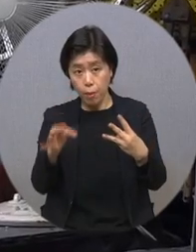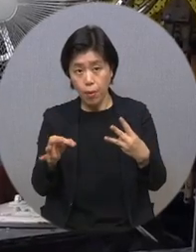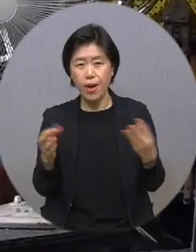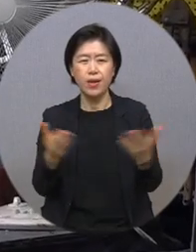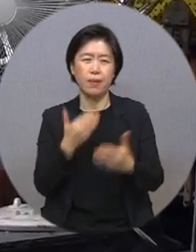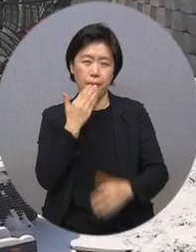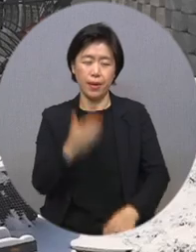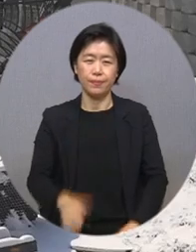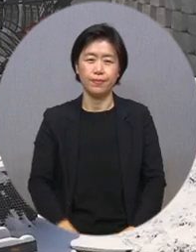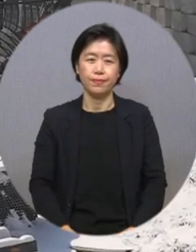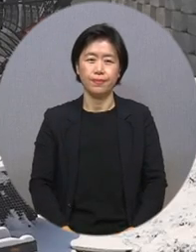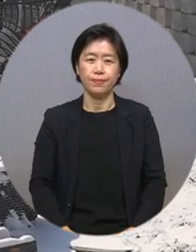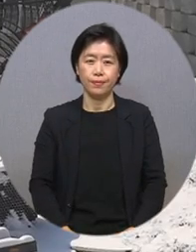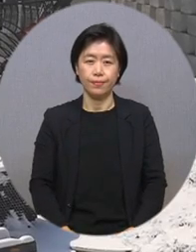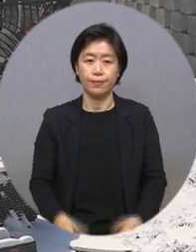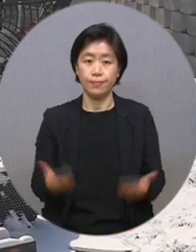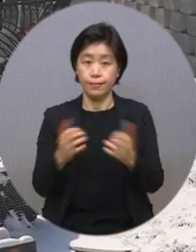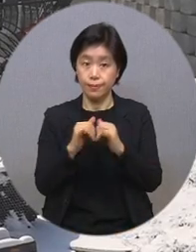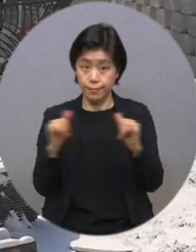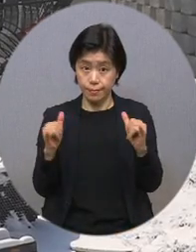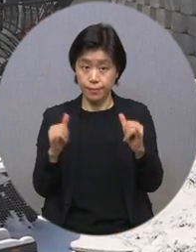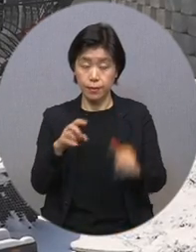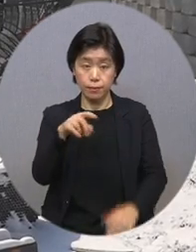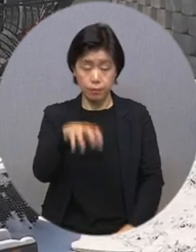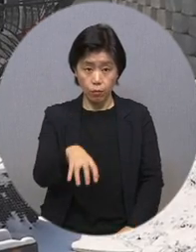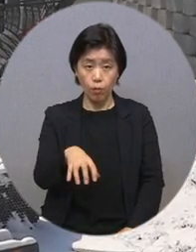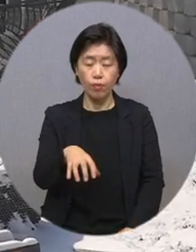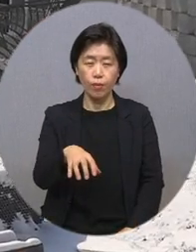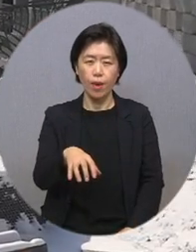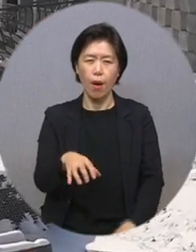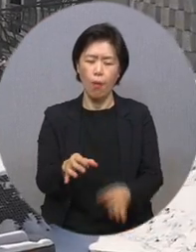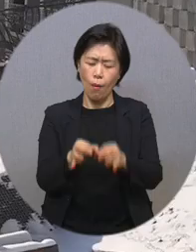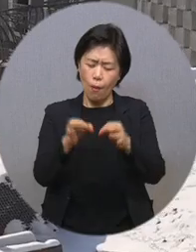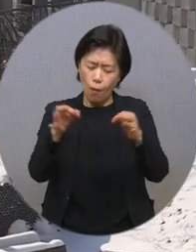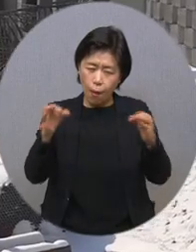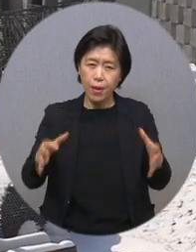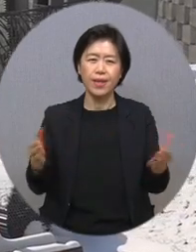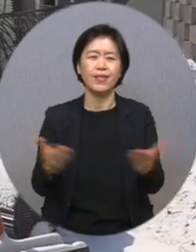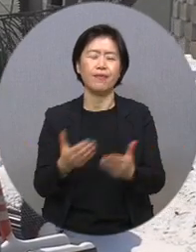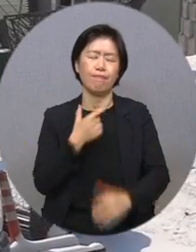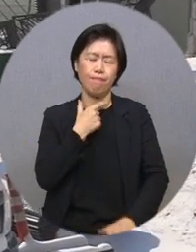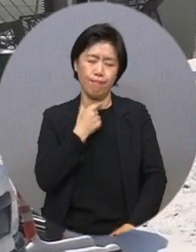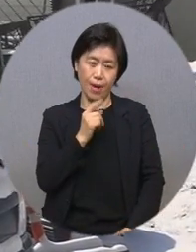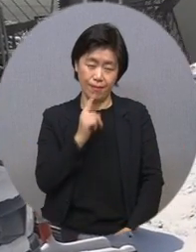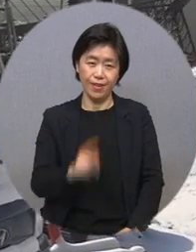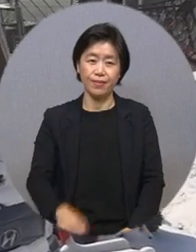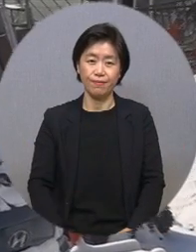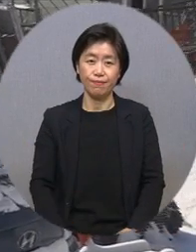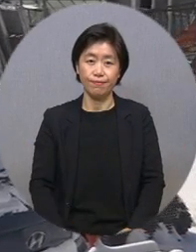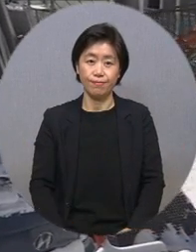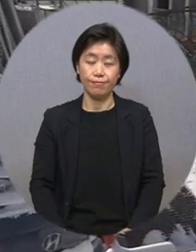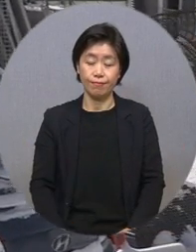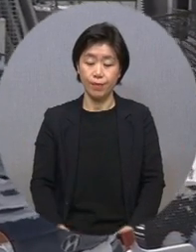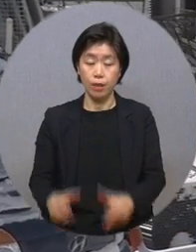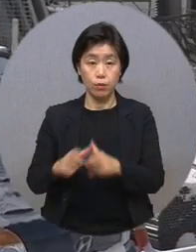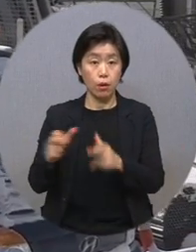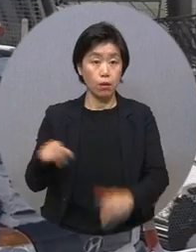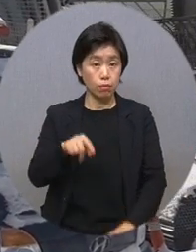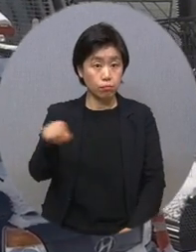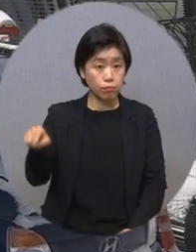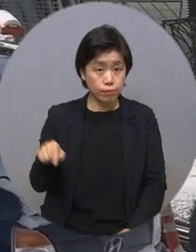있도록 했습니다. 직원들은 이곳에서 오래오래 일하고 싶어 합니다. 그들도 직업을